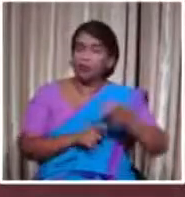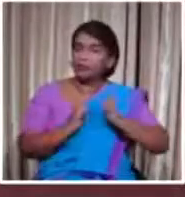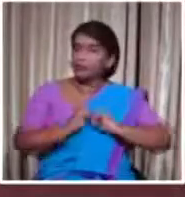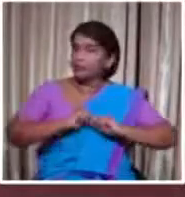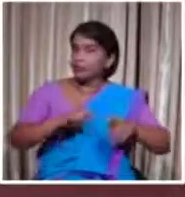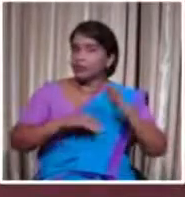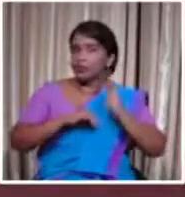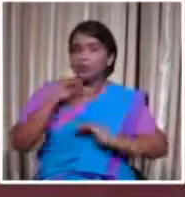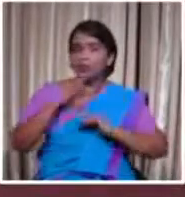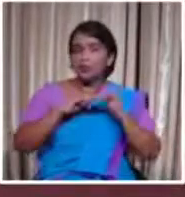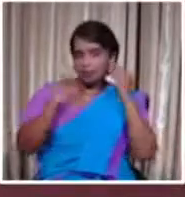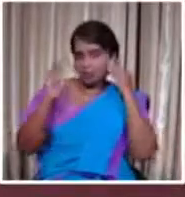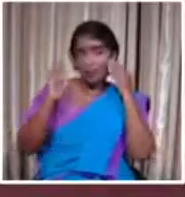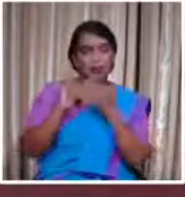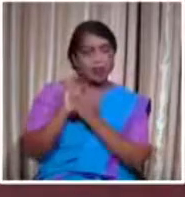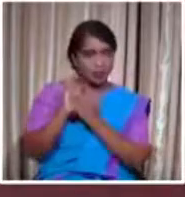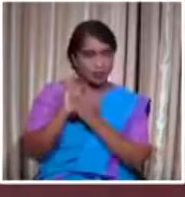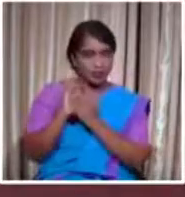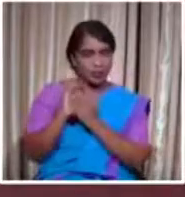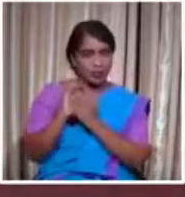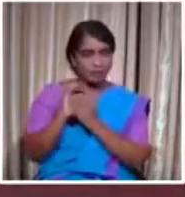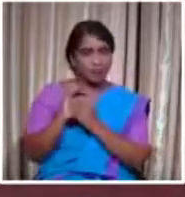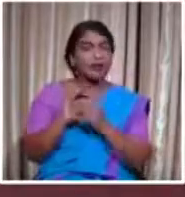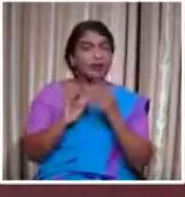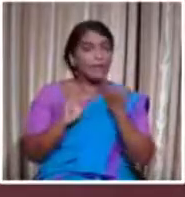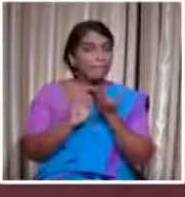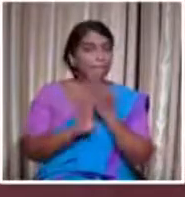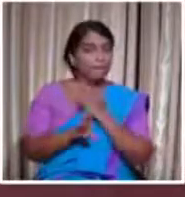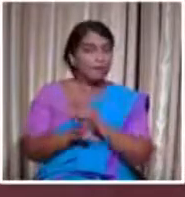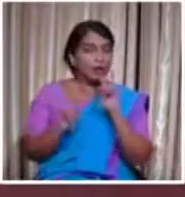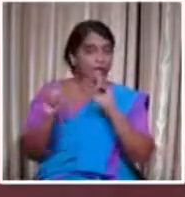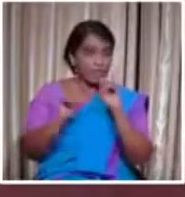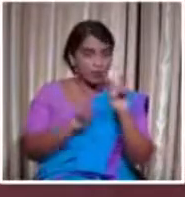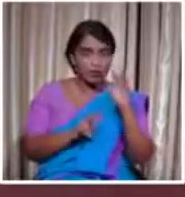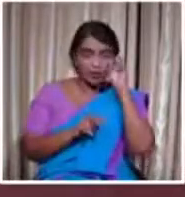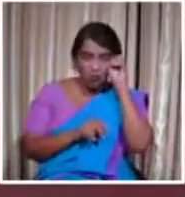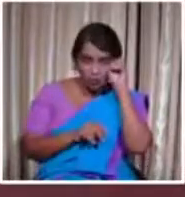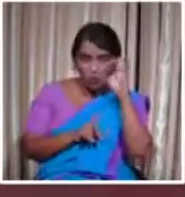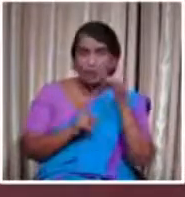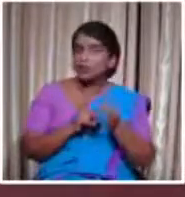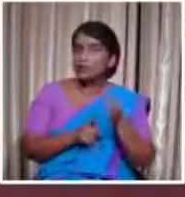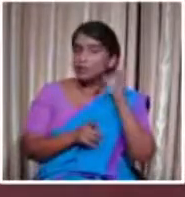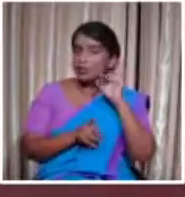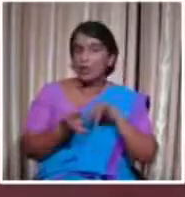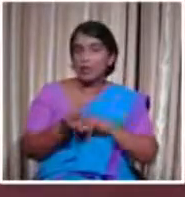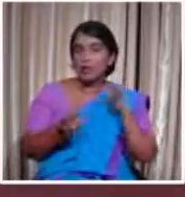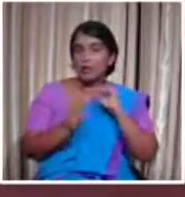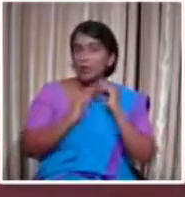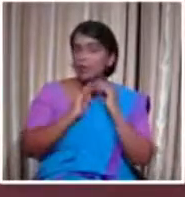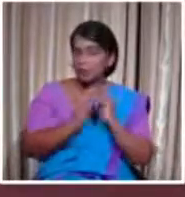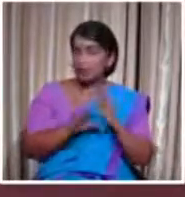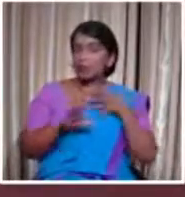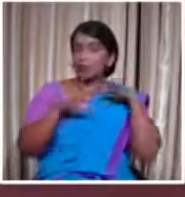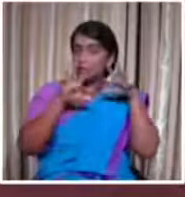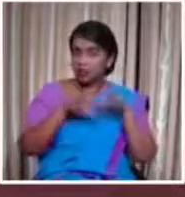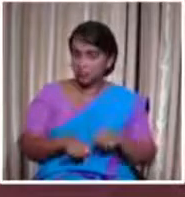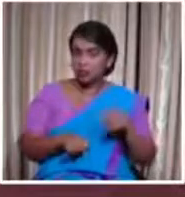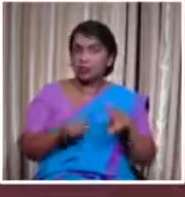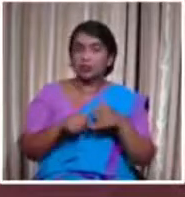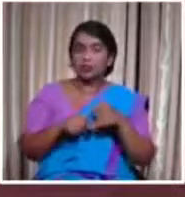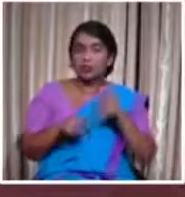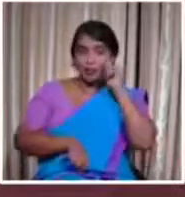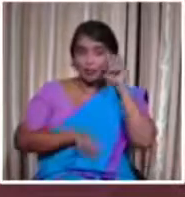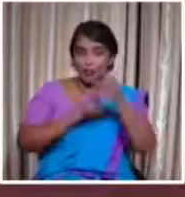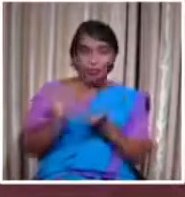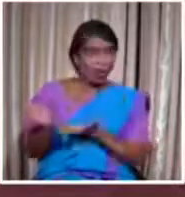කළ ප්‍රියාවිත පිළිබඳවයි පසුගිය 22 වෙනිදා අලුයම ජනාධිපති ලේකම් කාර්යාලයේ අත්පත් කර ගැනීම සිට අරකඩුවන්